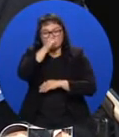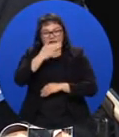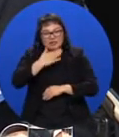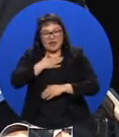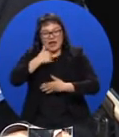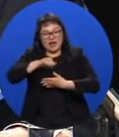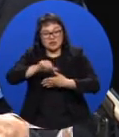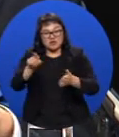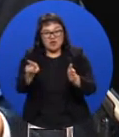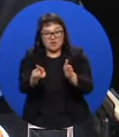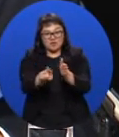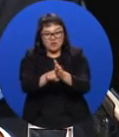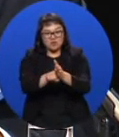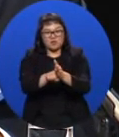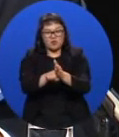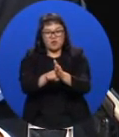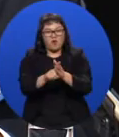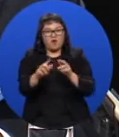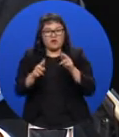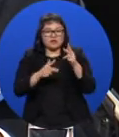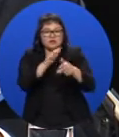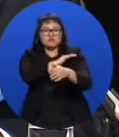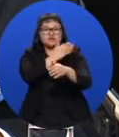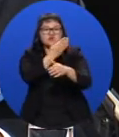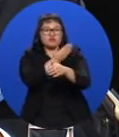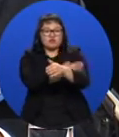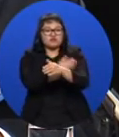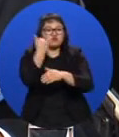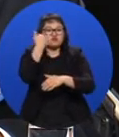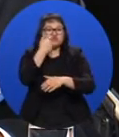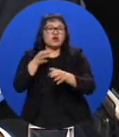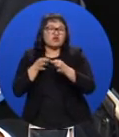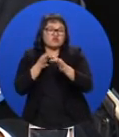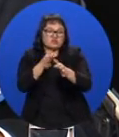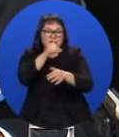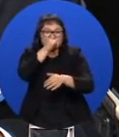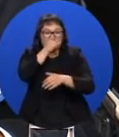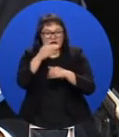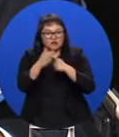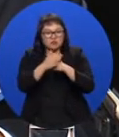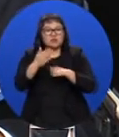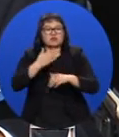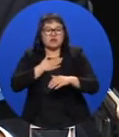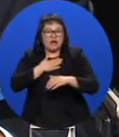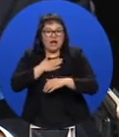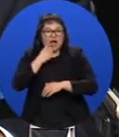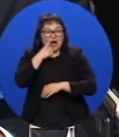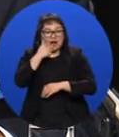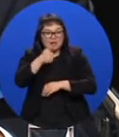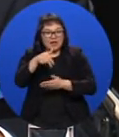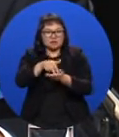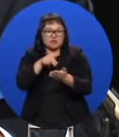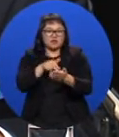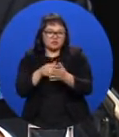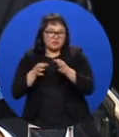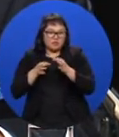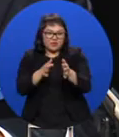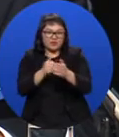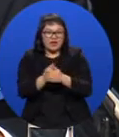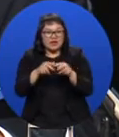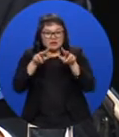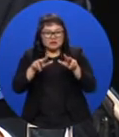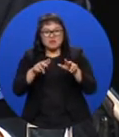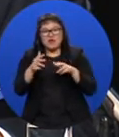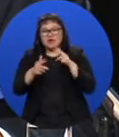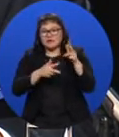믿고 사업 능력을 믿고 누가 투자를 하겠습니까? 그래서 제가 들어간 겁니다. 그리고 지금 아무런